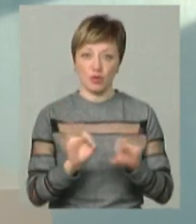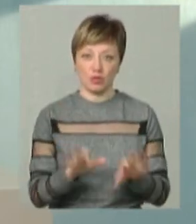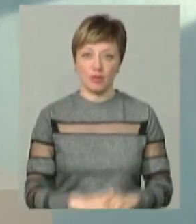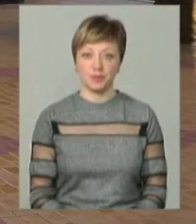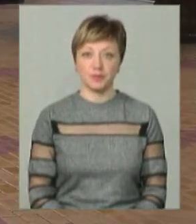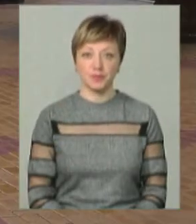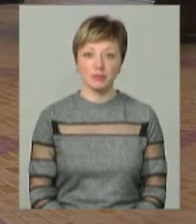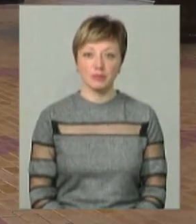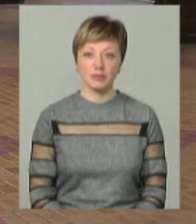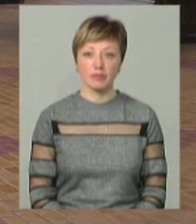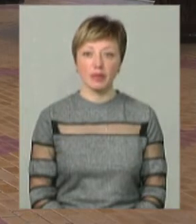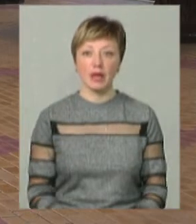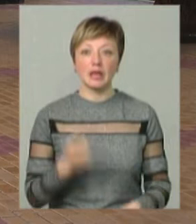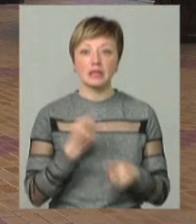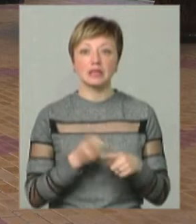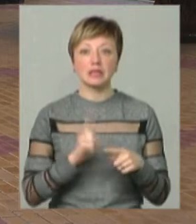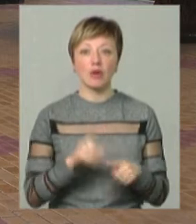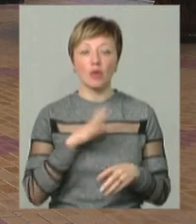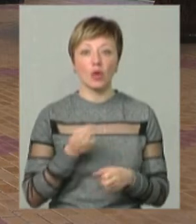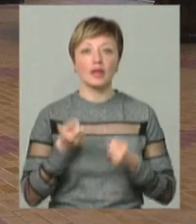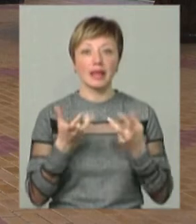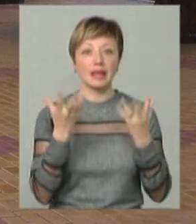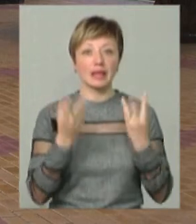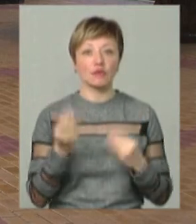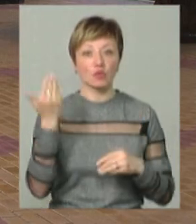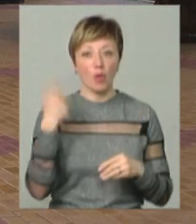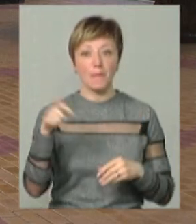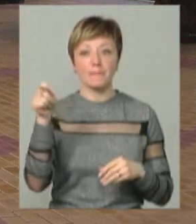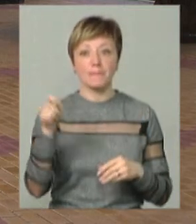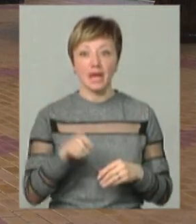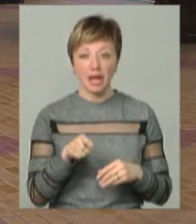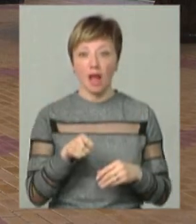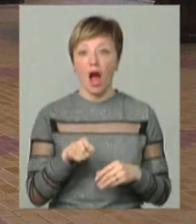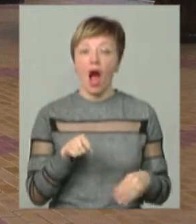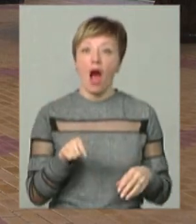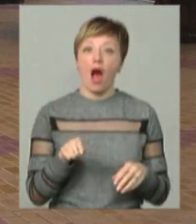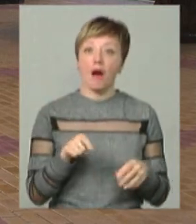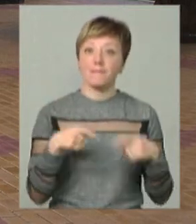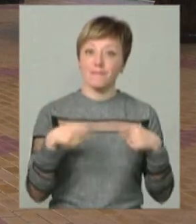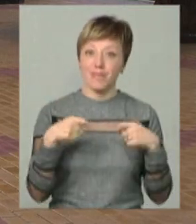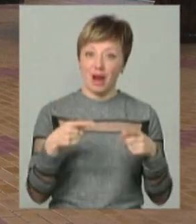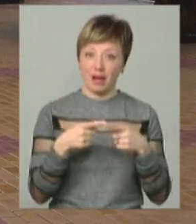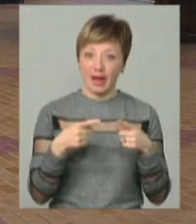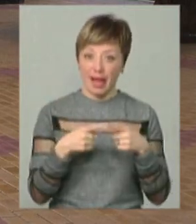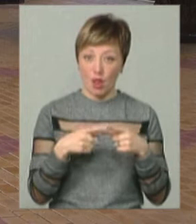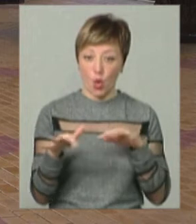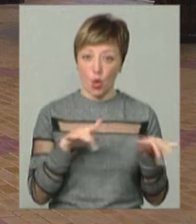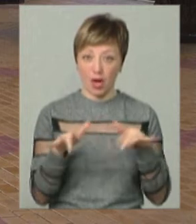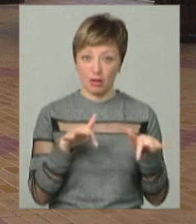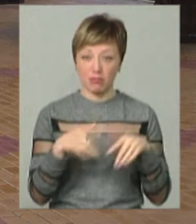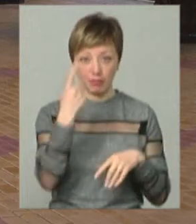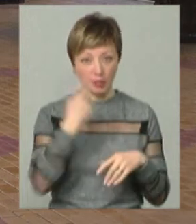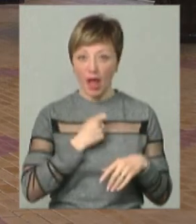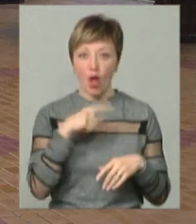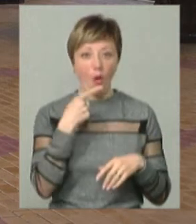прокоментувати. Це було декілька днів тому. Приїхали рієлтори, одразу нас попередили. Тільки ви